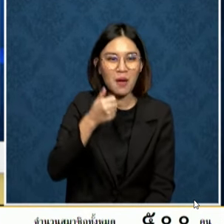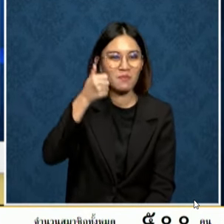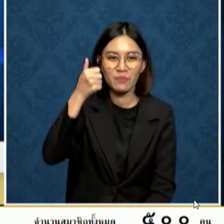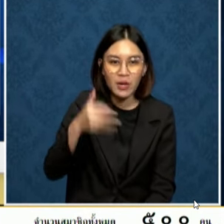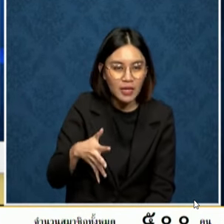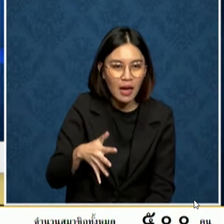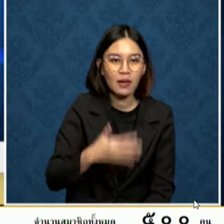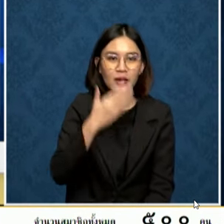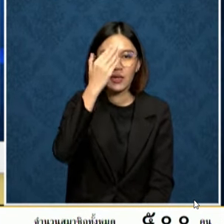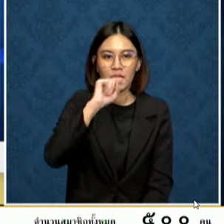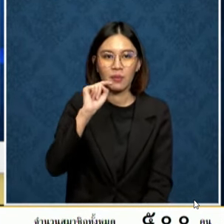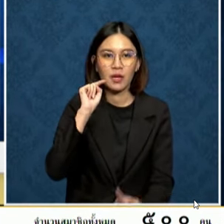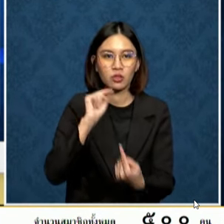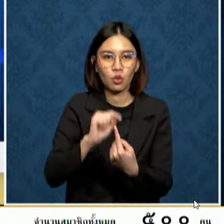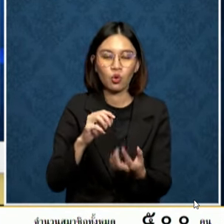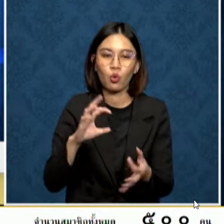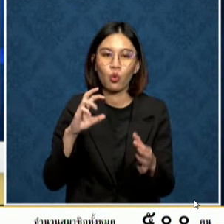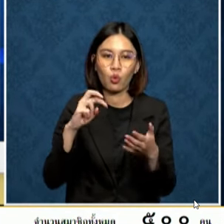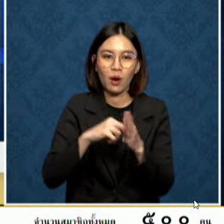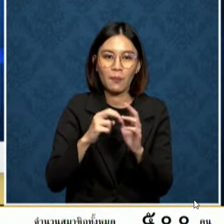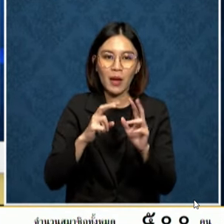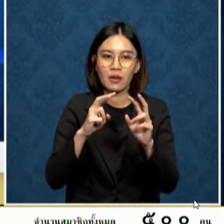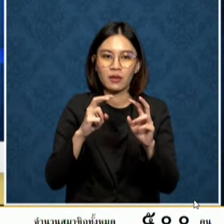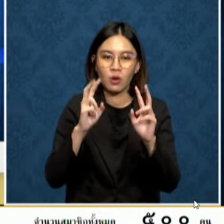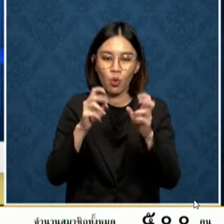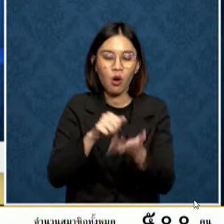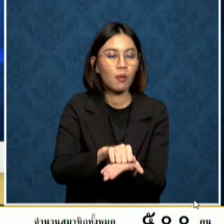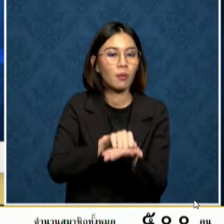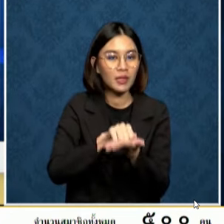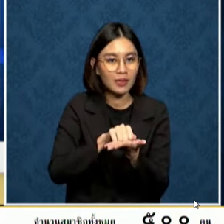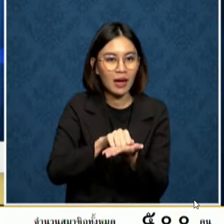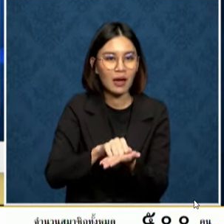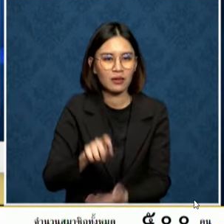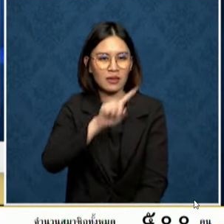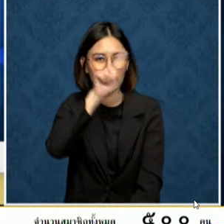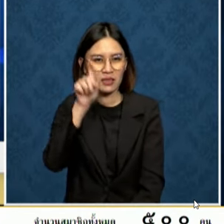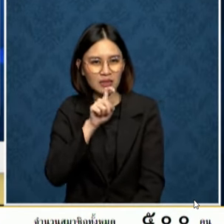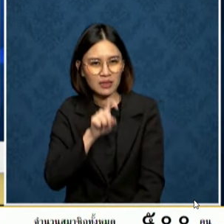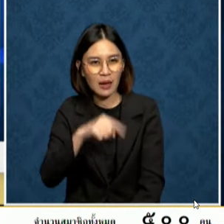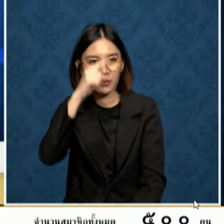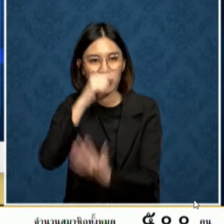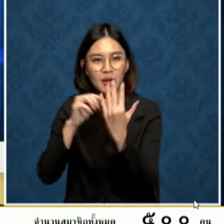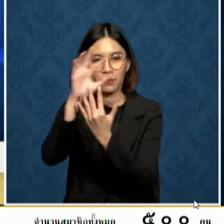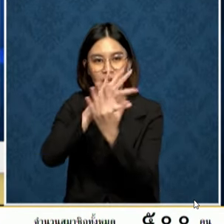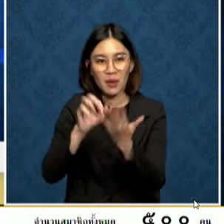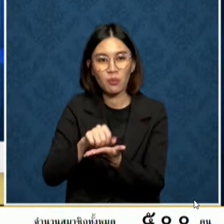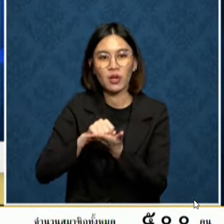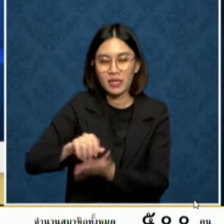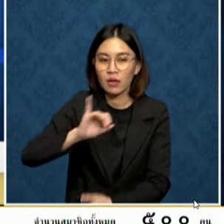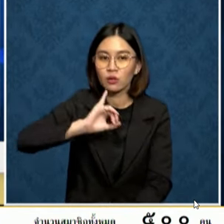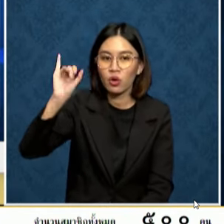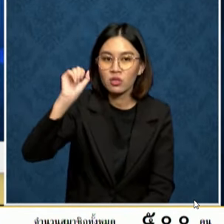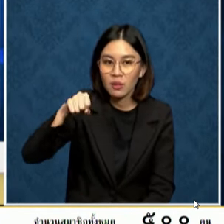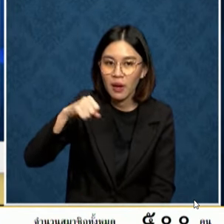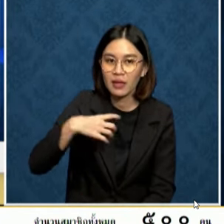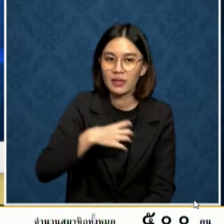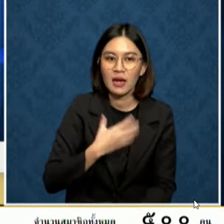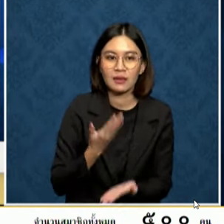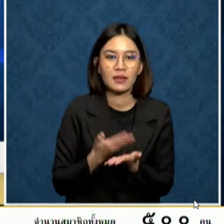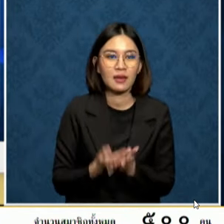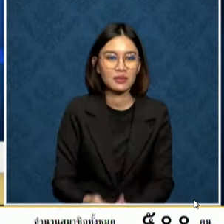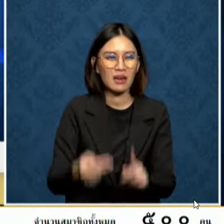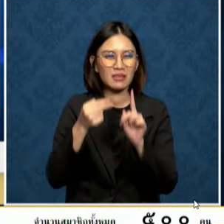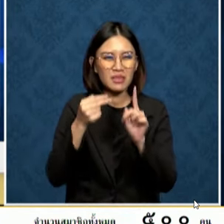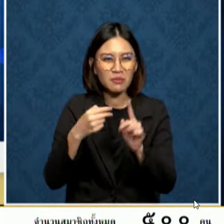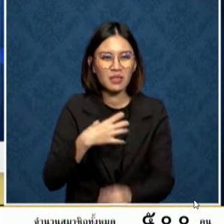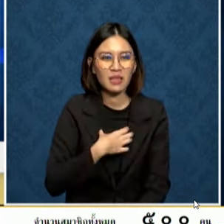เพระวาอยู่ในหน่วยบริการคำถามค compraเทศเราเปประเทศบริการถูกตองไ???แต่อยากจะใช้เงินมืนใจจะ